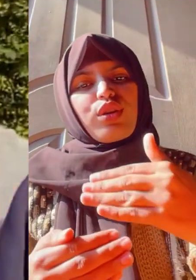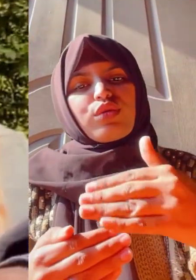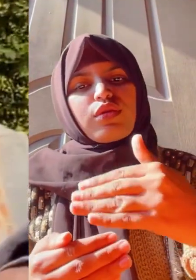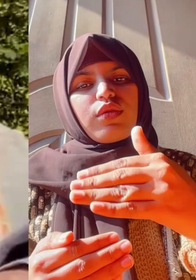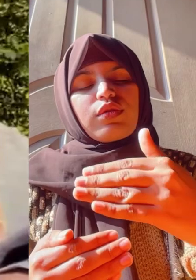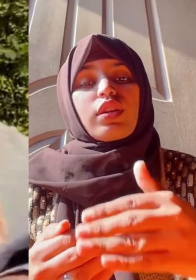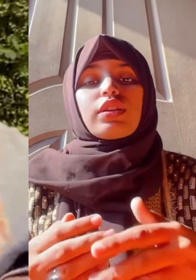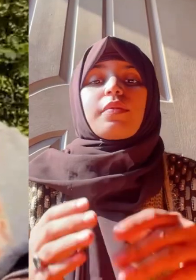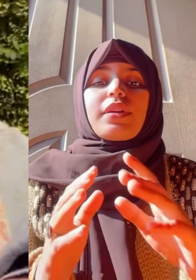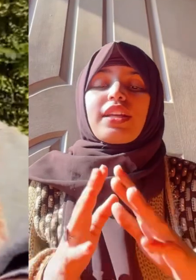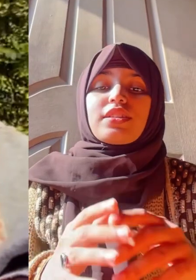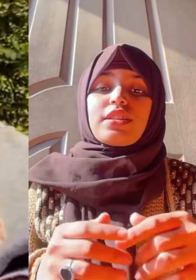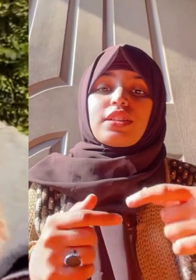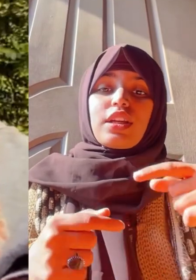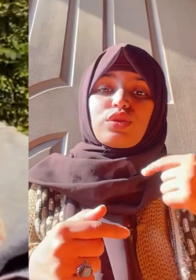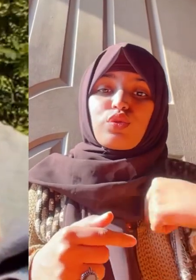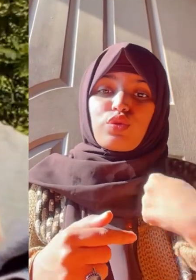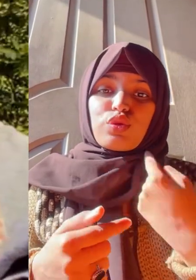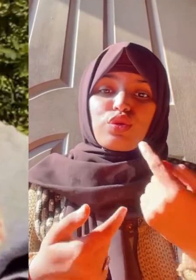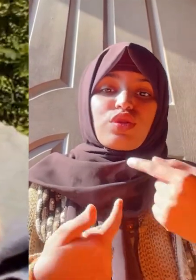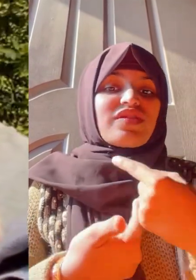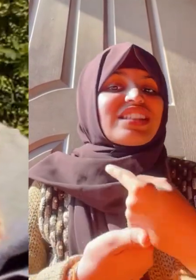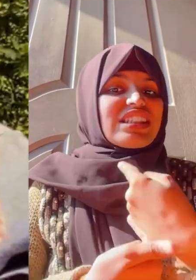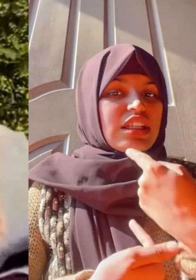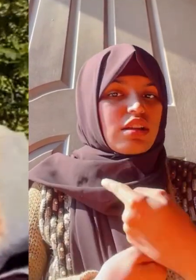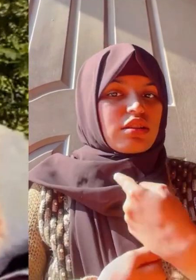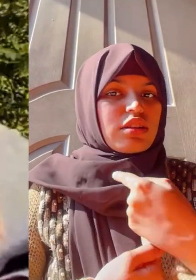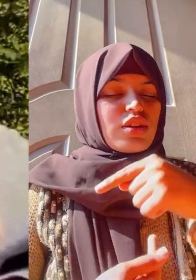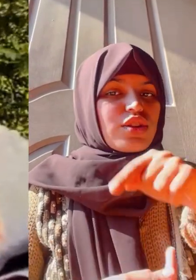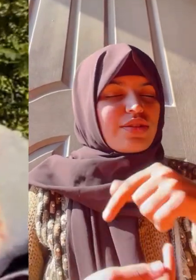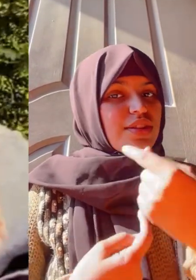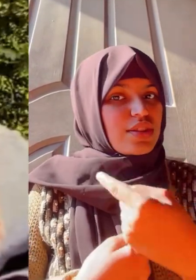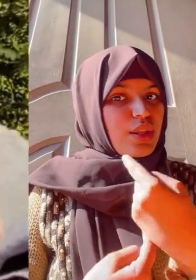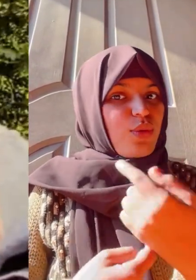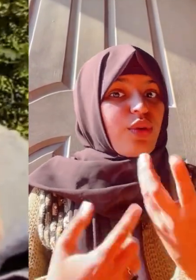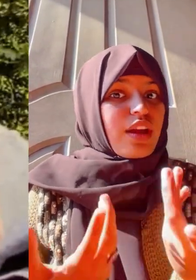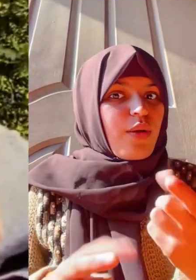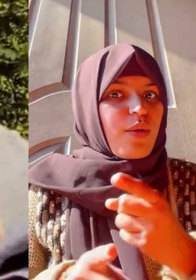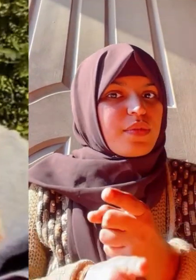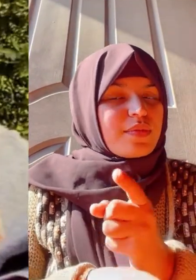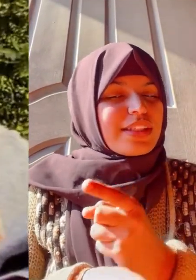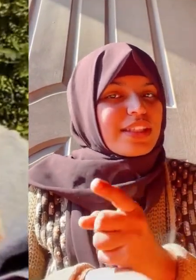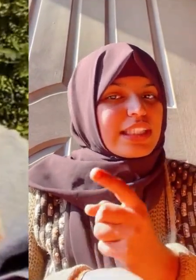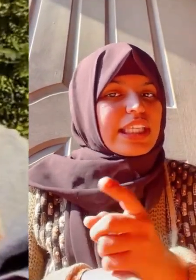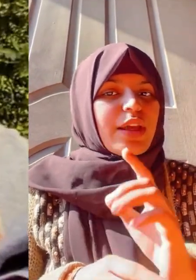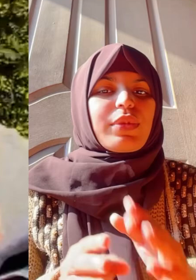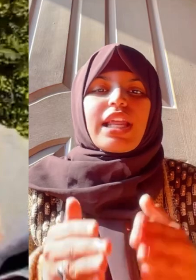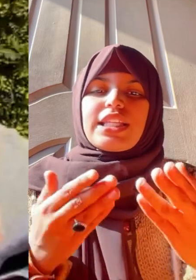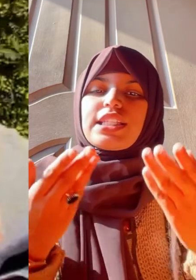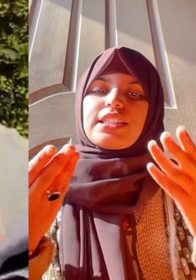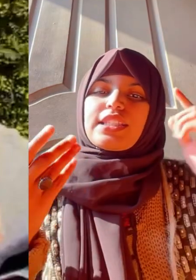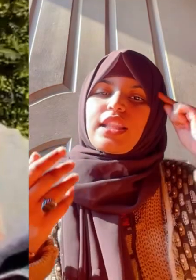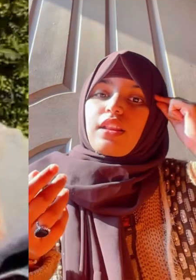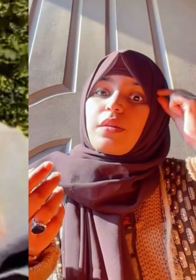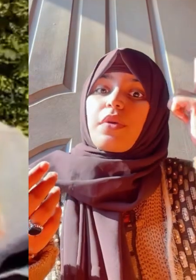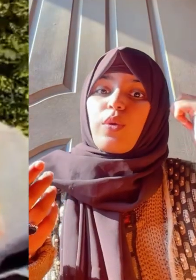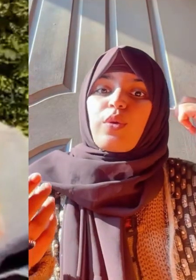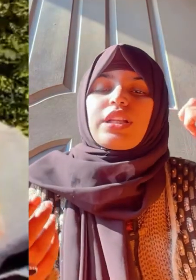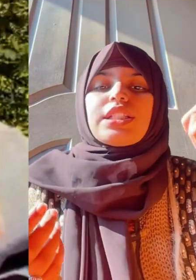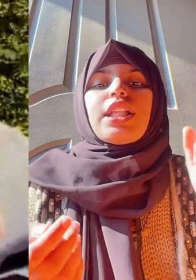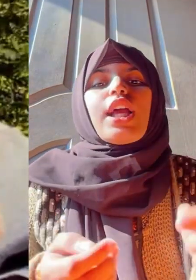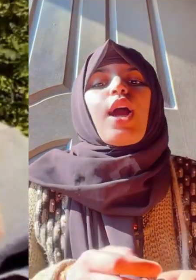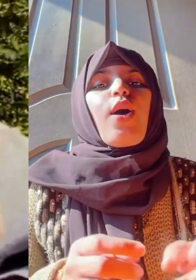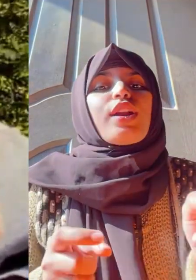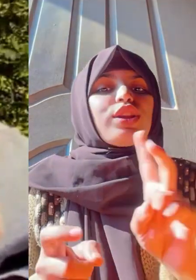चाहती वही हो जाए, खुद ब खुद ही चीज़ें होती हैं और उसको सॉर्ट आउट करते करते फिर मुझे एक नया लेसन मिलता है। और इसी तरह होती गई चीज़ें होती गई, मैं